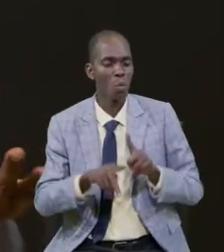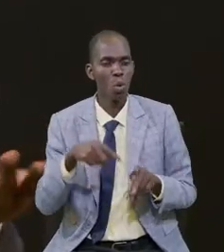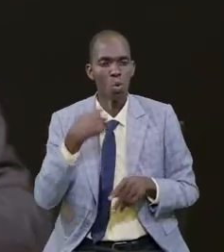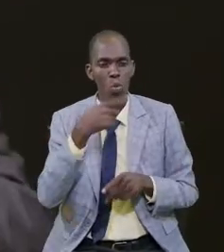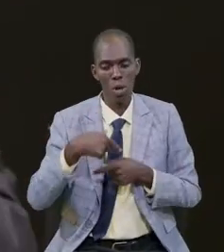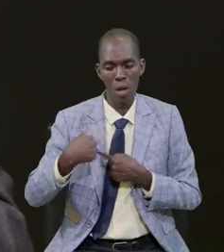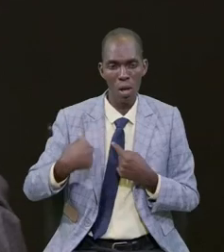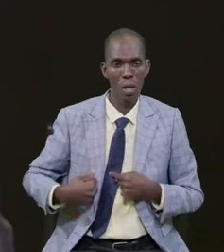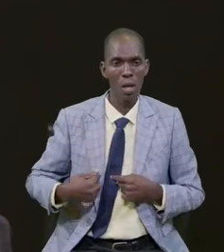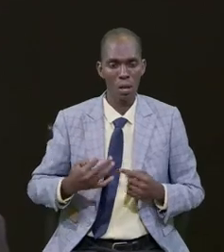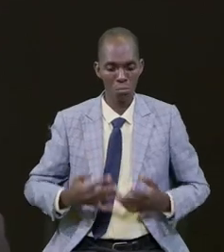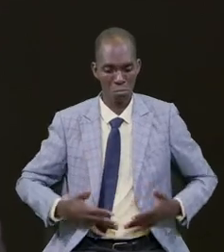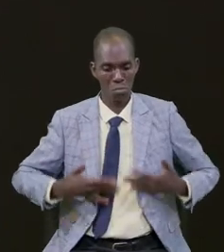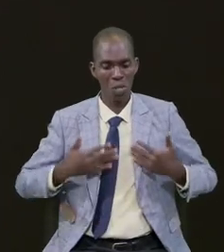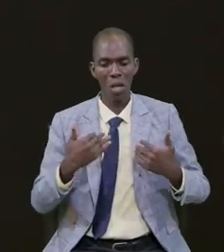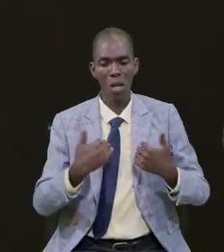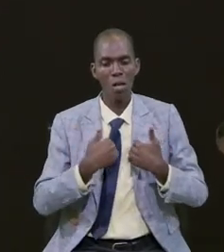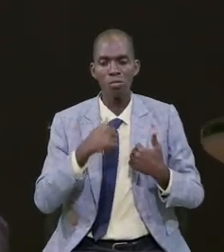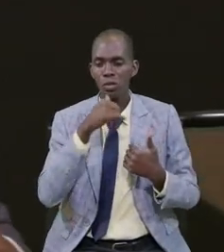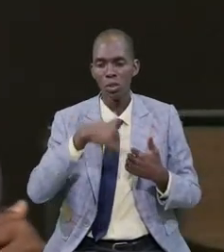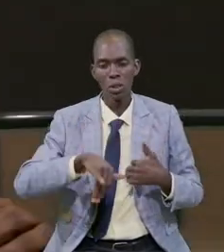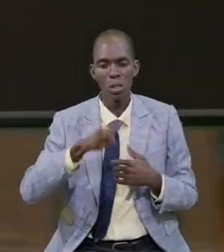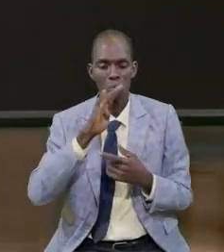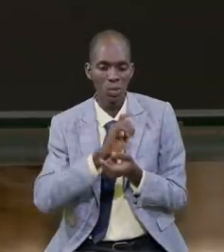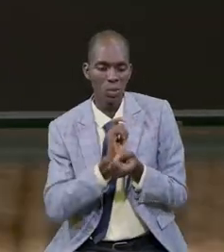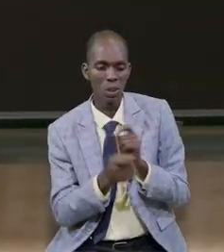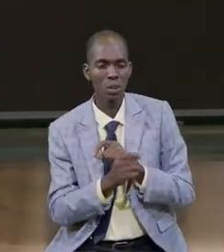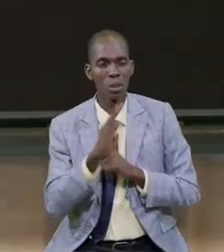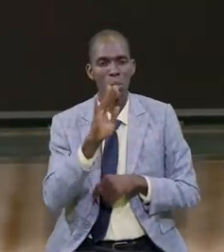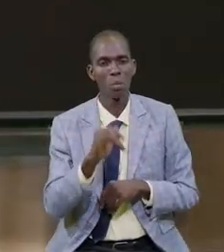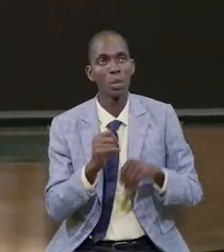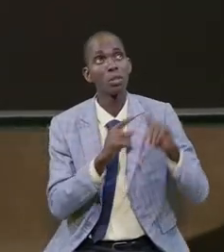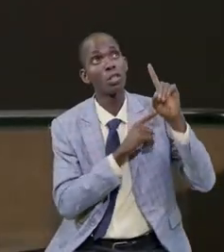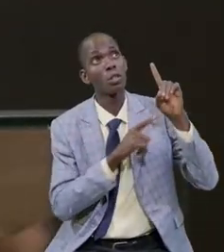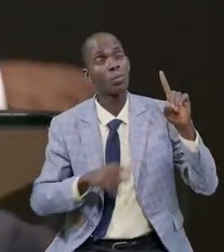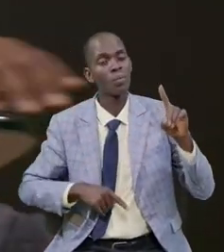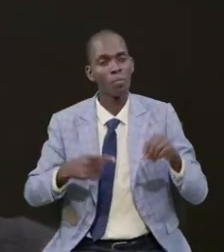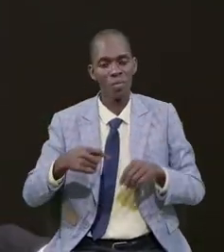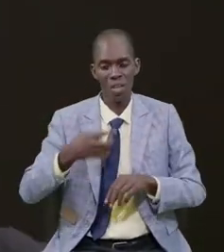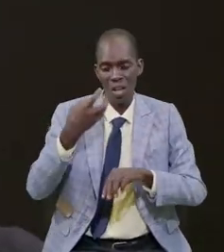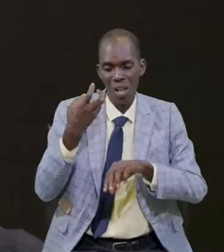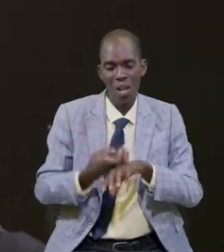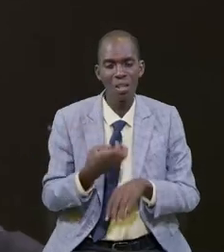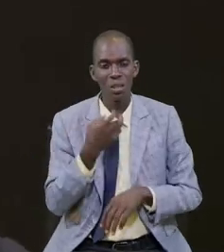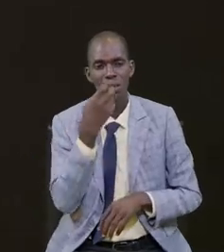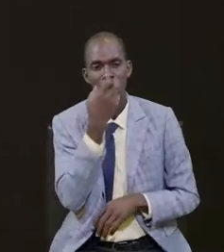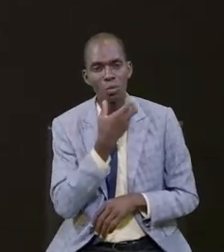le cœur, la vie ne sont pas transformés par le Seigneur. Le cœur